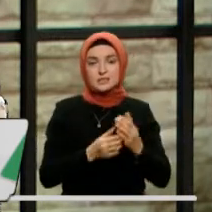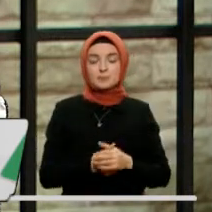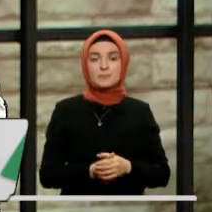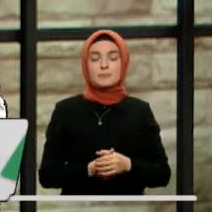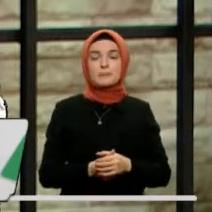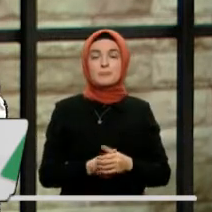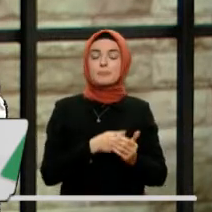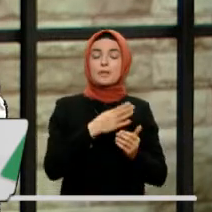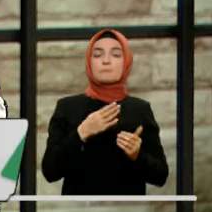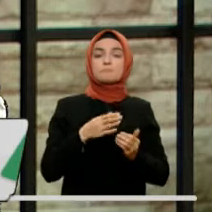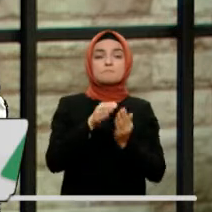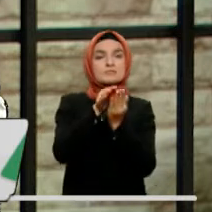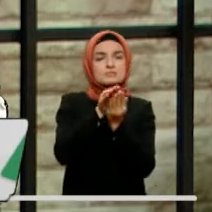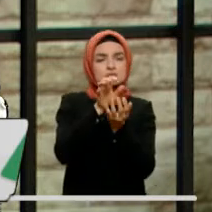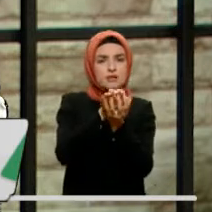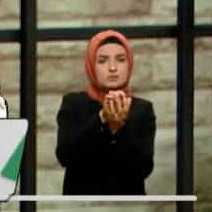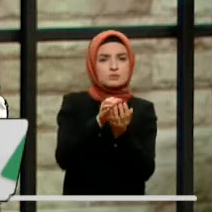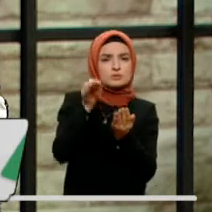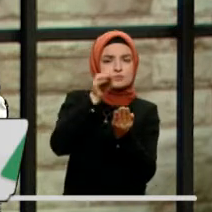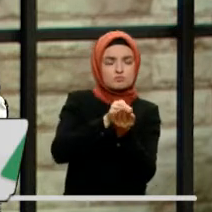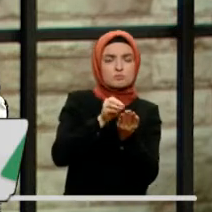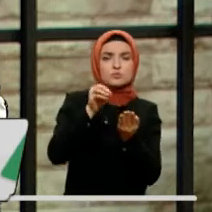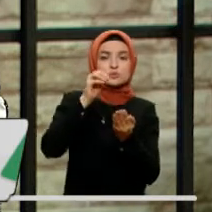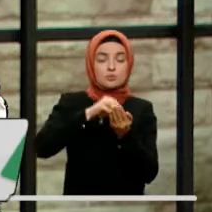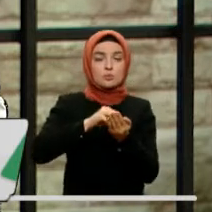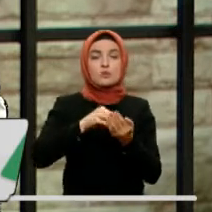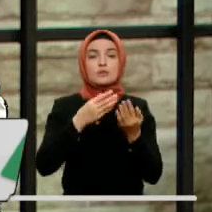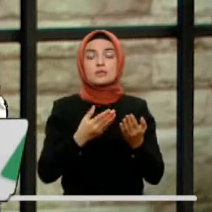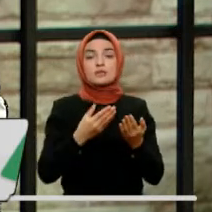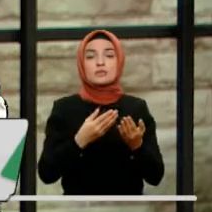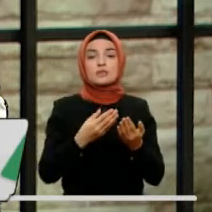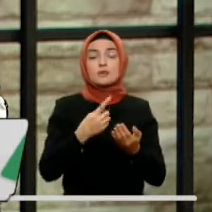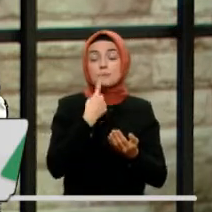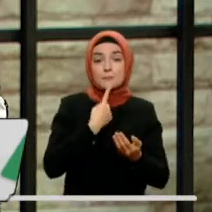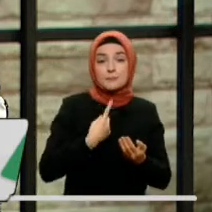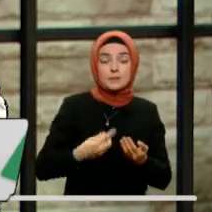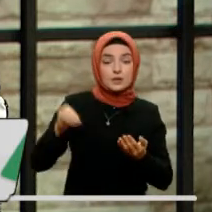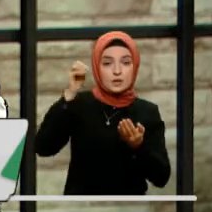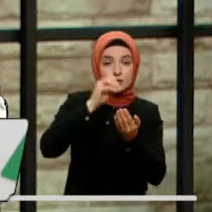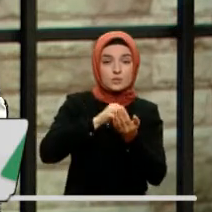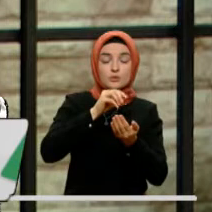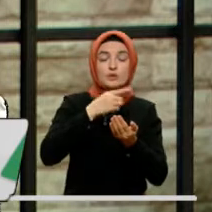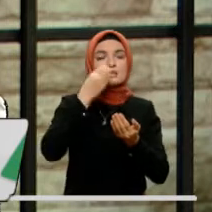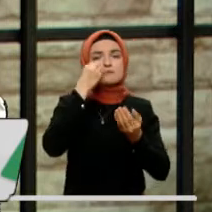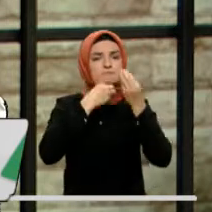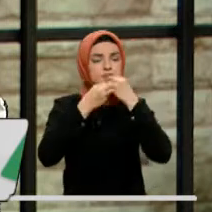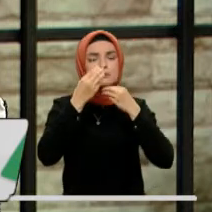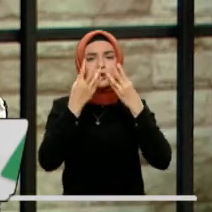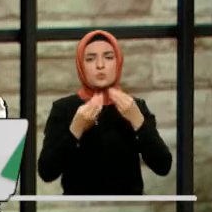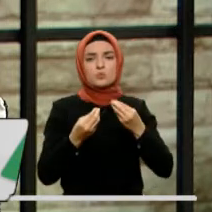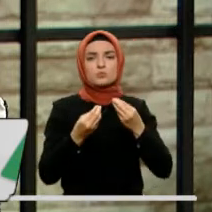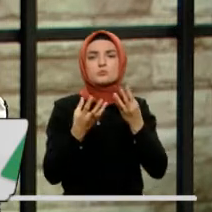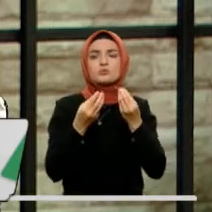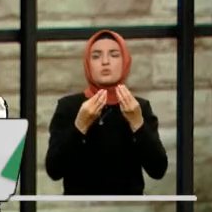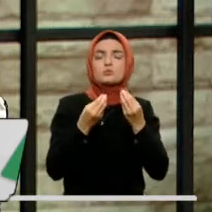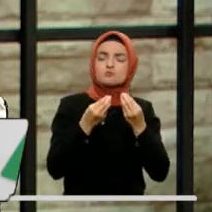gibi sandviç koyarsınız, peynir artı makarna, haşlama makarna koyarsınız. Bunları o şekilde yiyebilir. Aslında pek çok seçenek